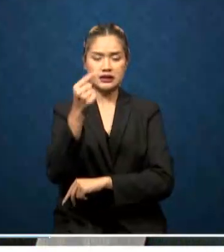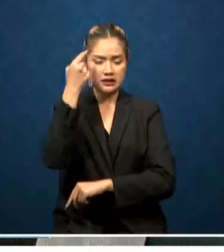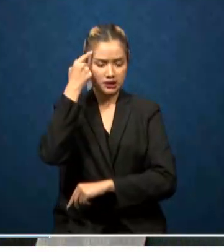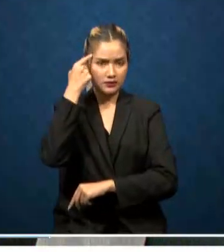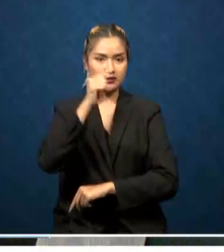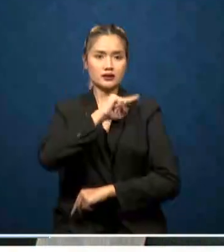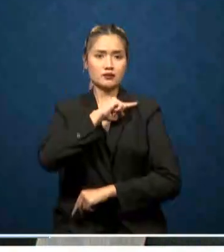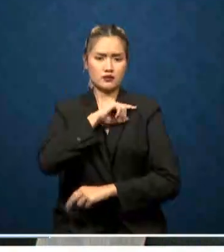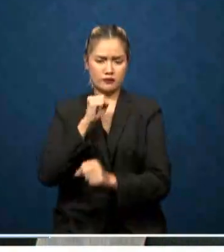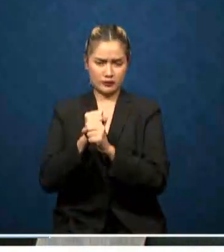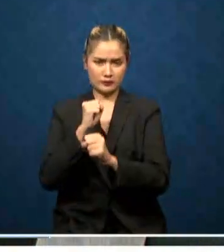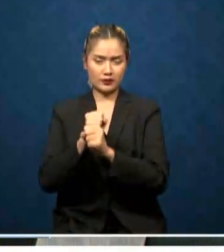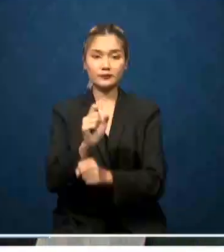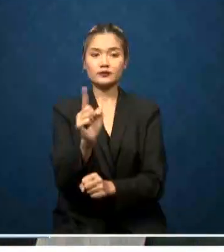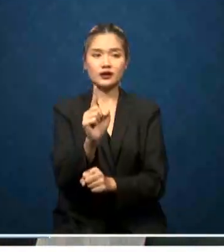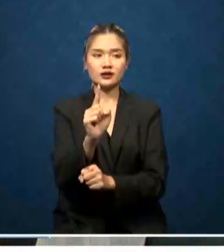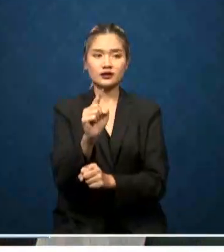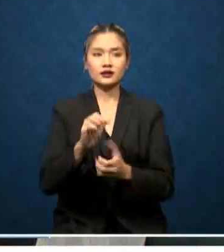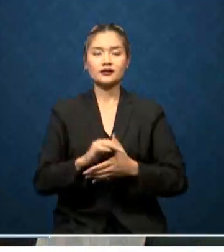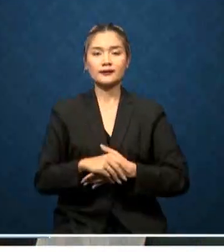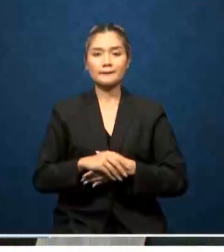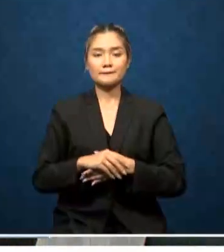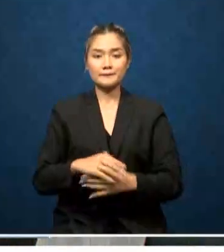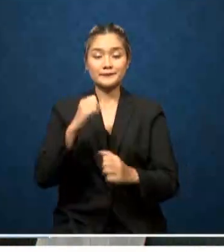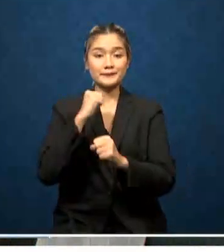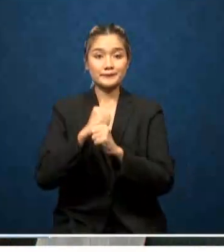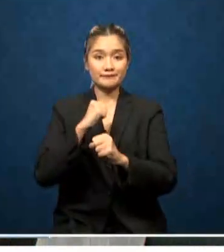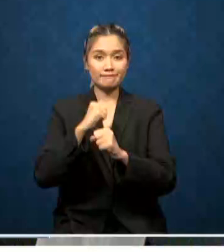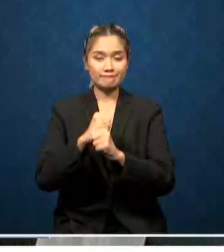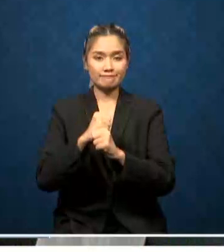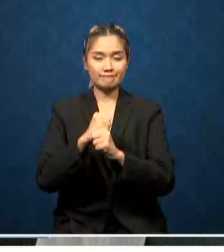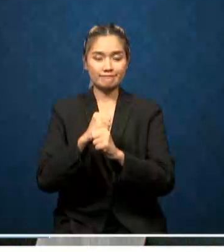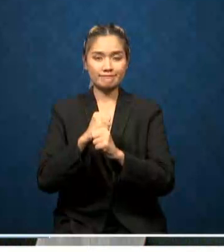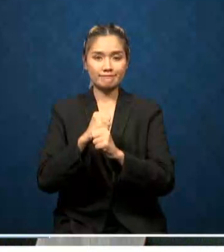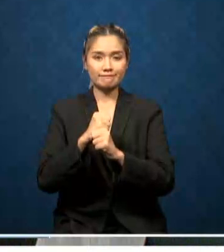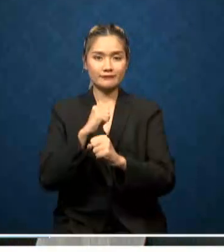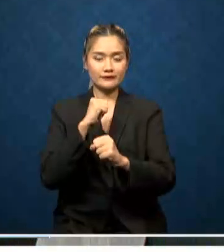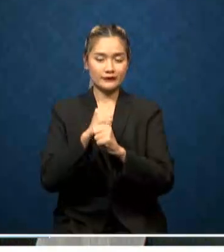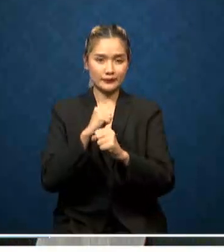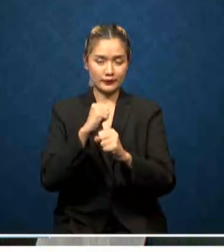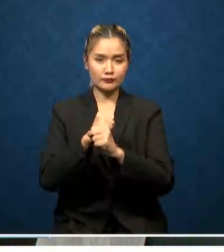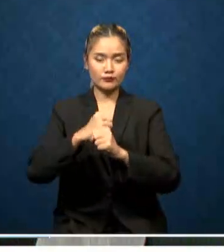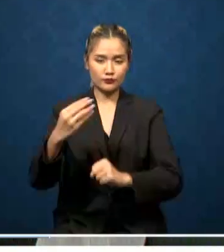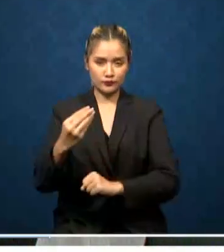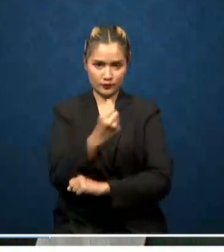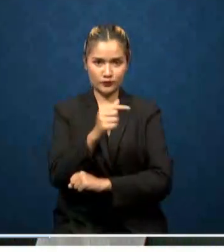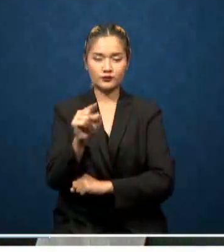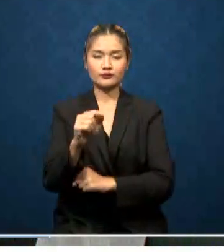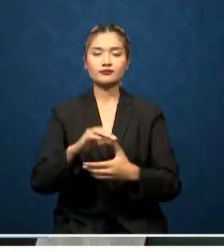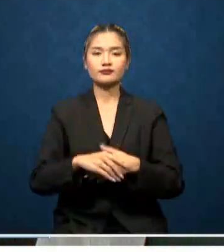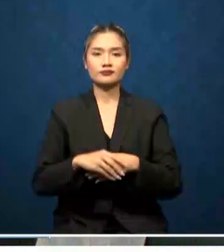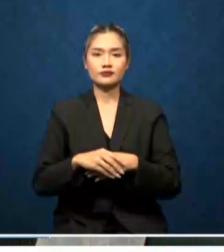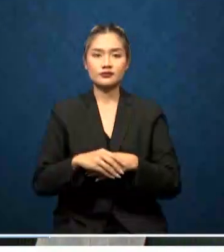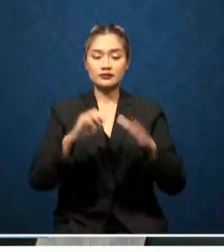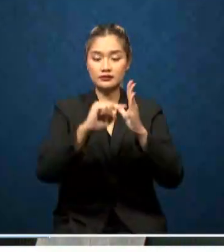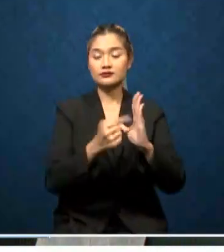ที่ในลักษณะที่เป็นการดำเนินการในเชิงรุกนะครับในเชิงรุกเนี่ยนะครับควรเ